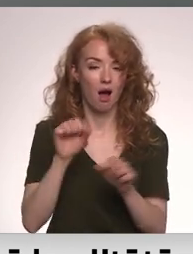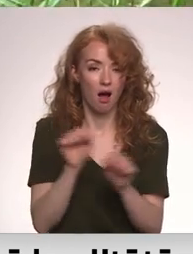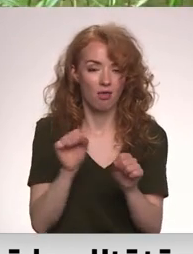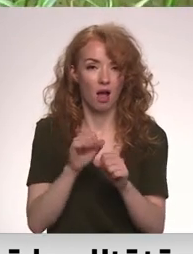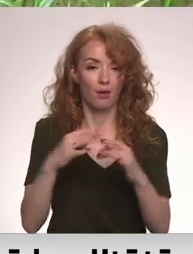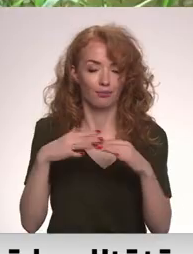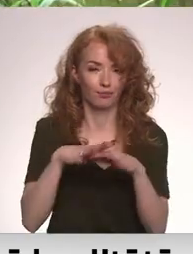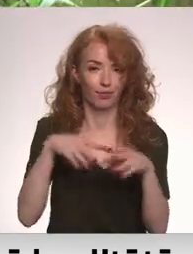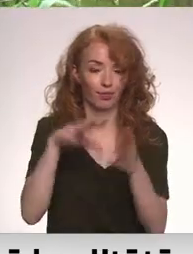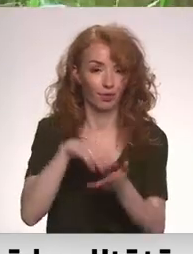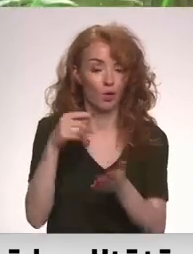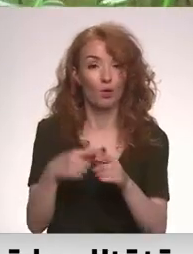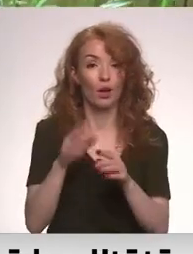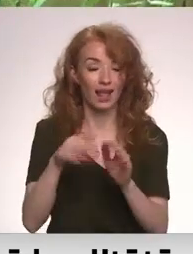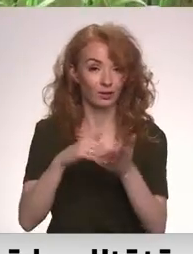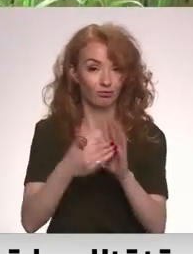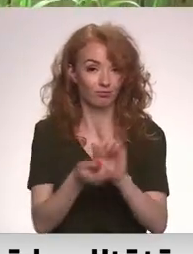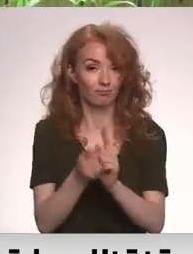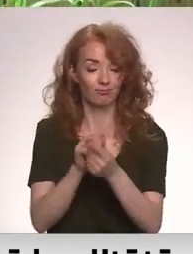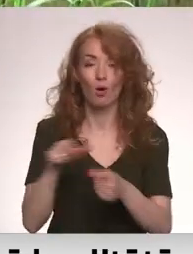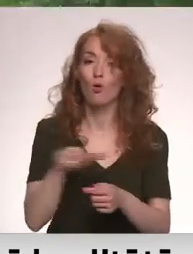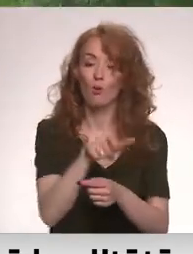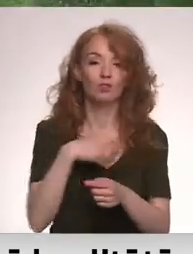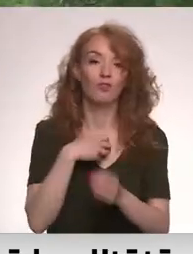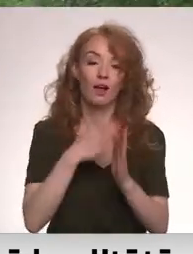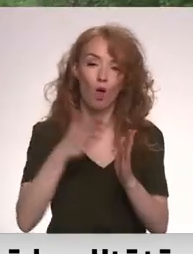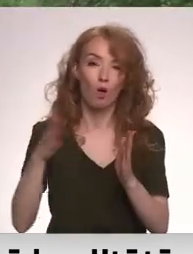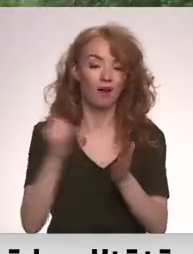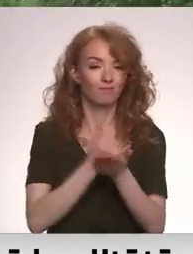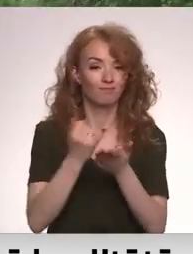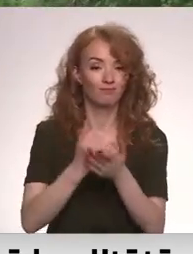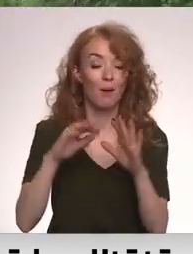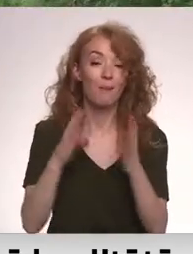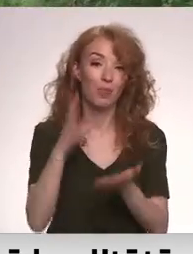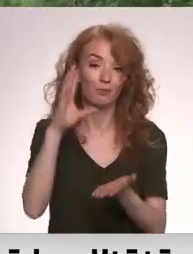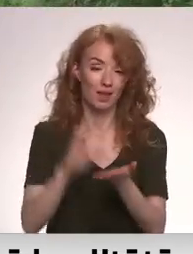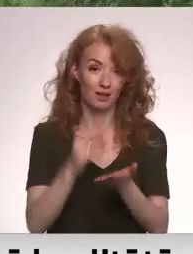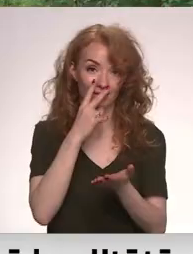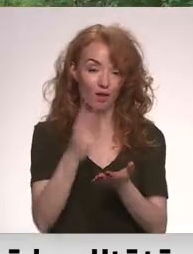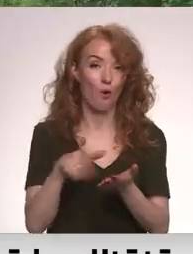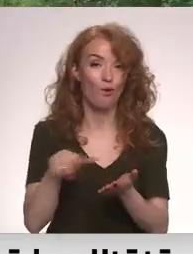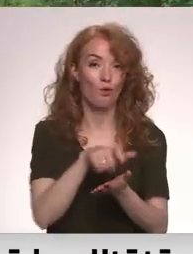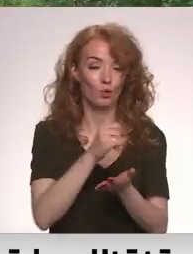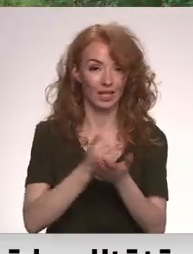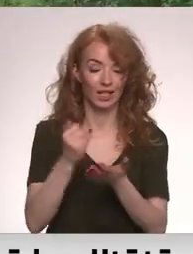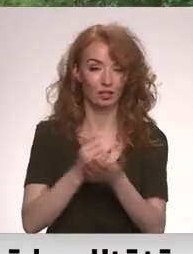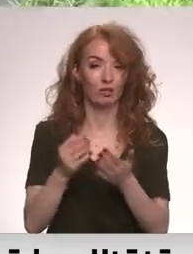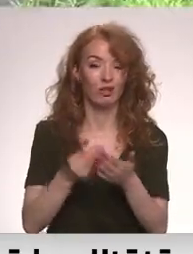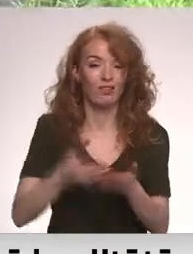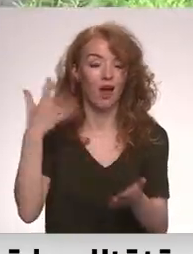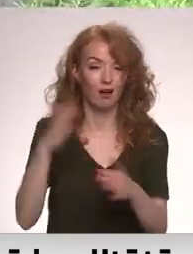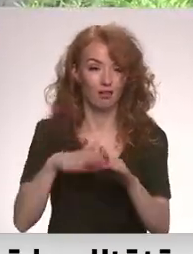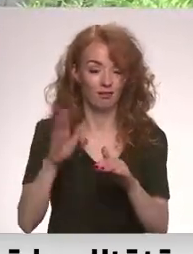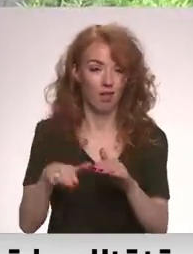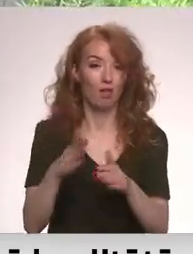aizauga. Lai situāciju mainītu, upes ir regulāri jātīra. Tomēr, kā rāda pieredze, upju tīrīšana augsto izmaksu